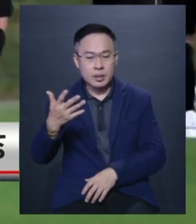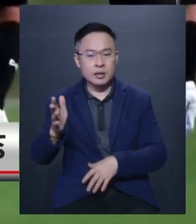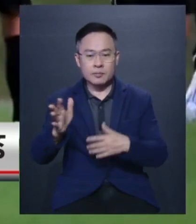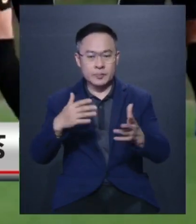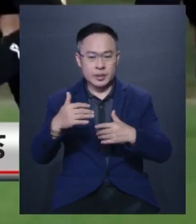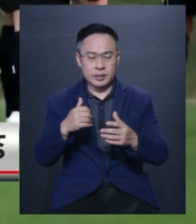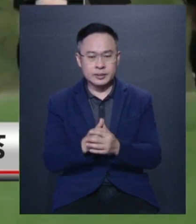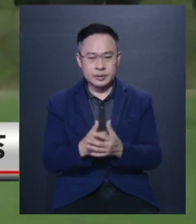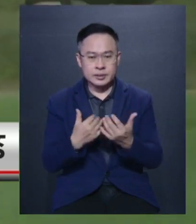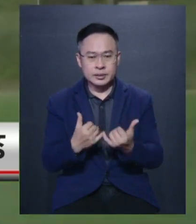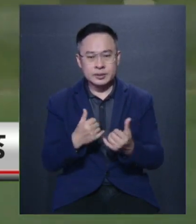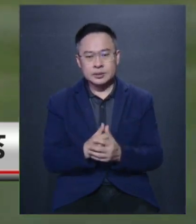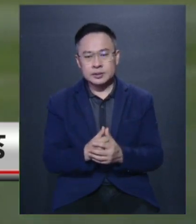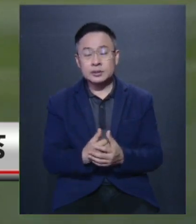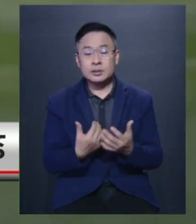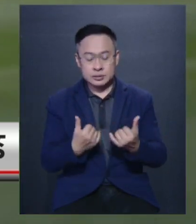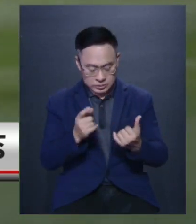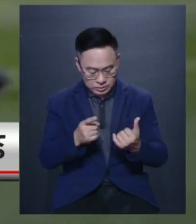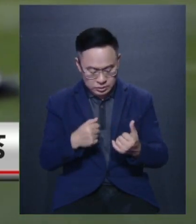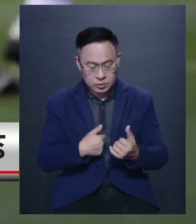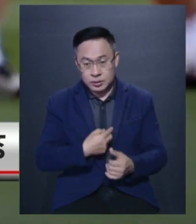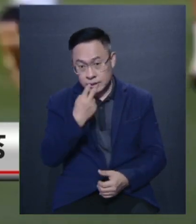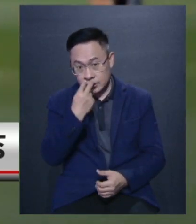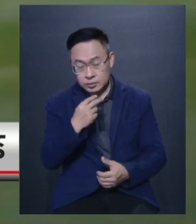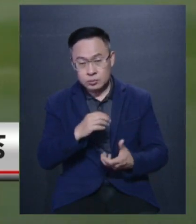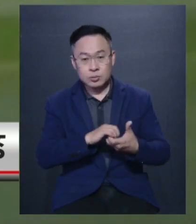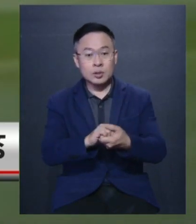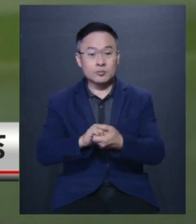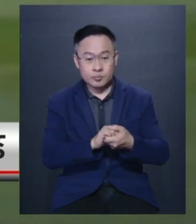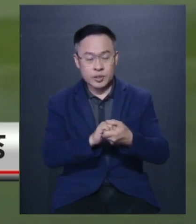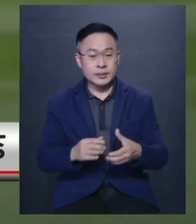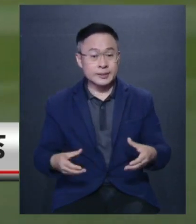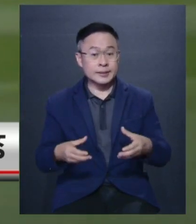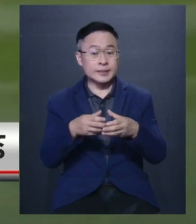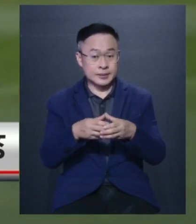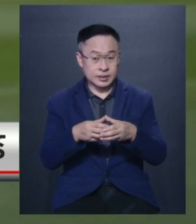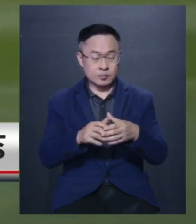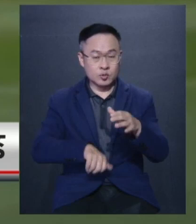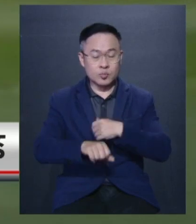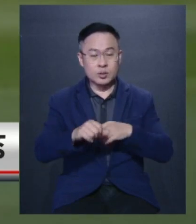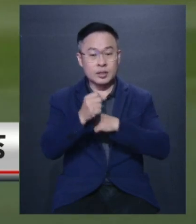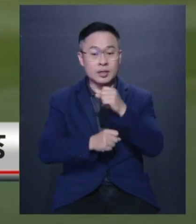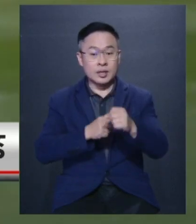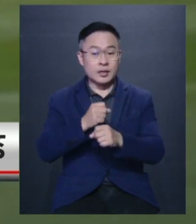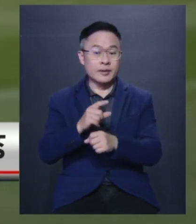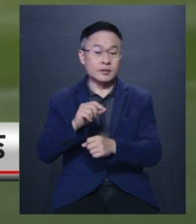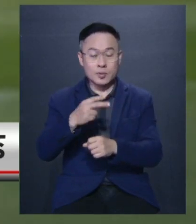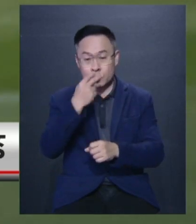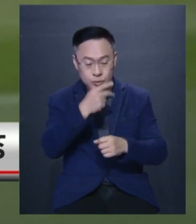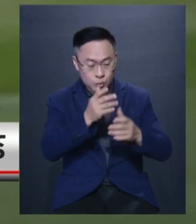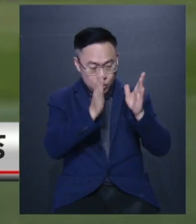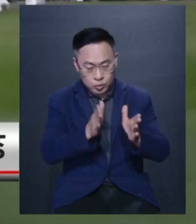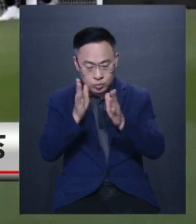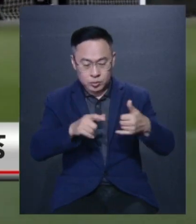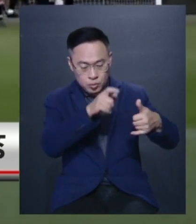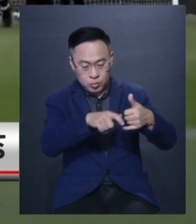มาสร้างความสัมพันธ์กับเพื่อนเราต้องการเห็นความสัมพันธ์ภายในทีมและการตอบสนองของเด็กว่าตอบสนองแค่ไหน